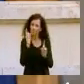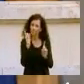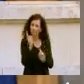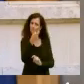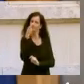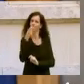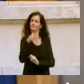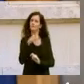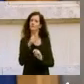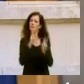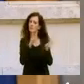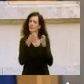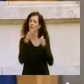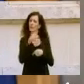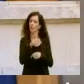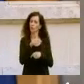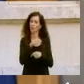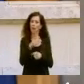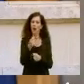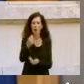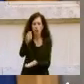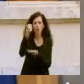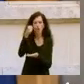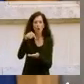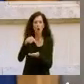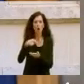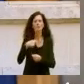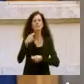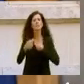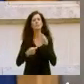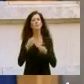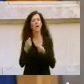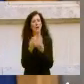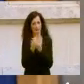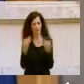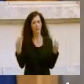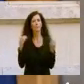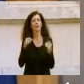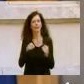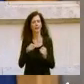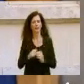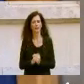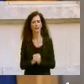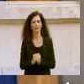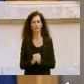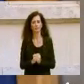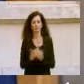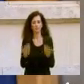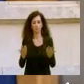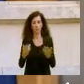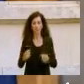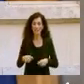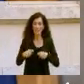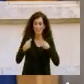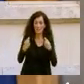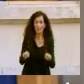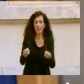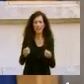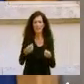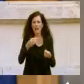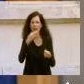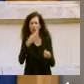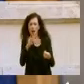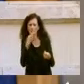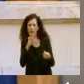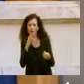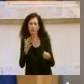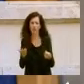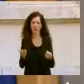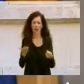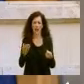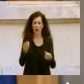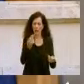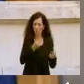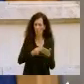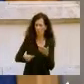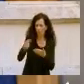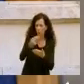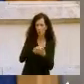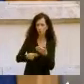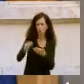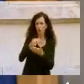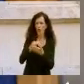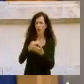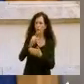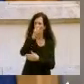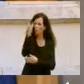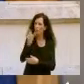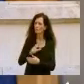bene questi soldi e poi lo vedete sulla capacità di spesa sul progetto di paese che lavoreremo